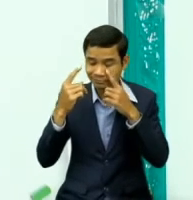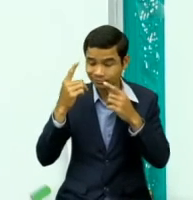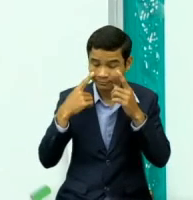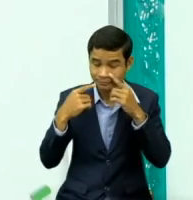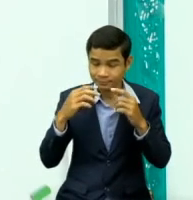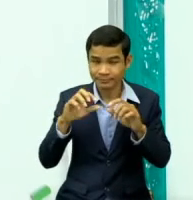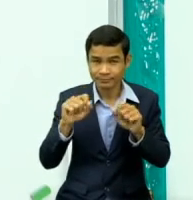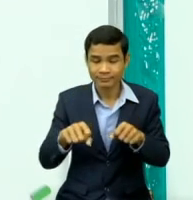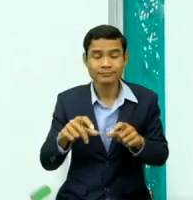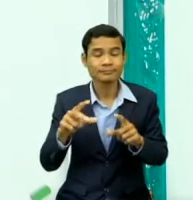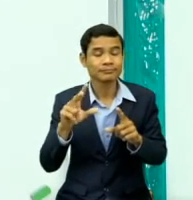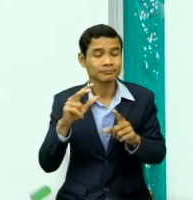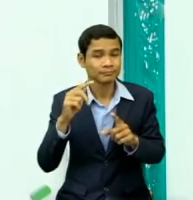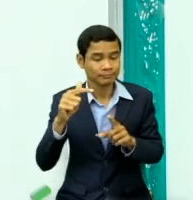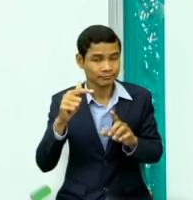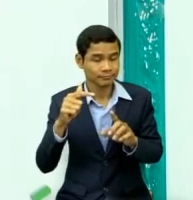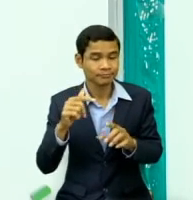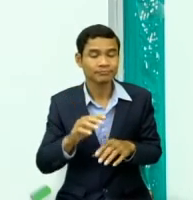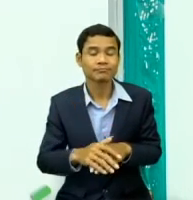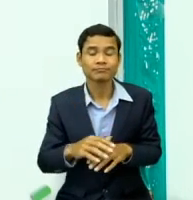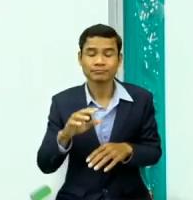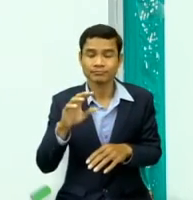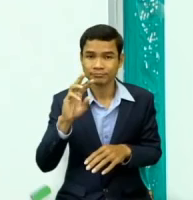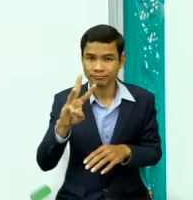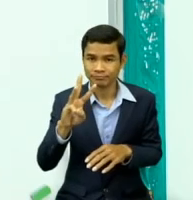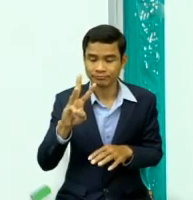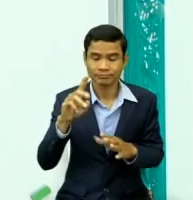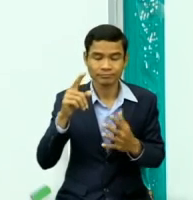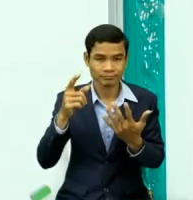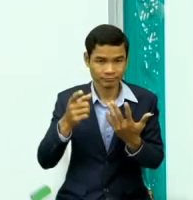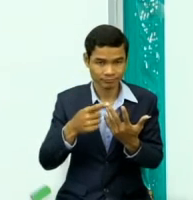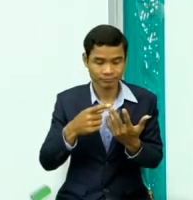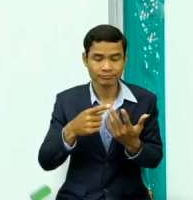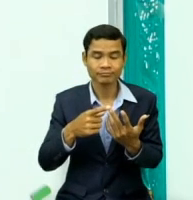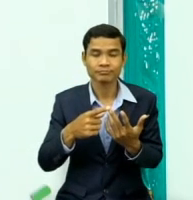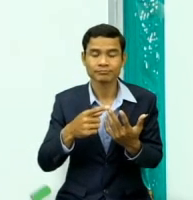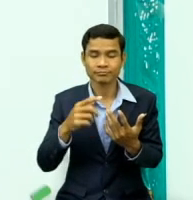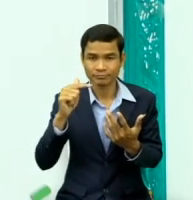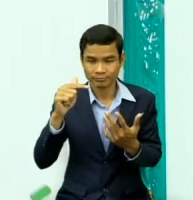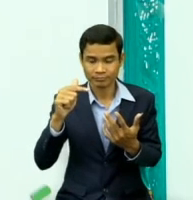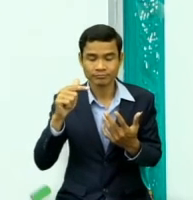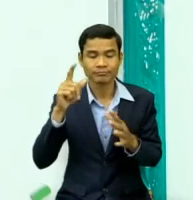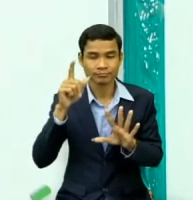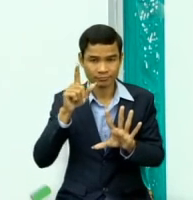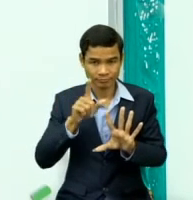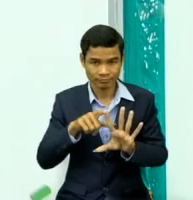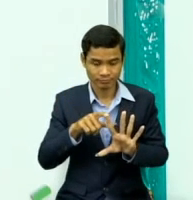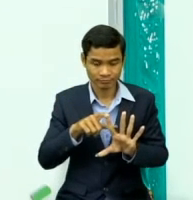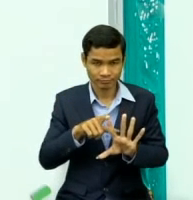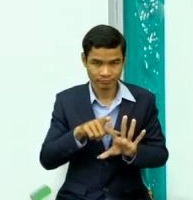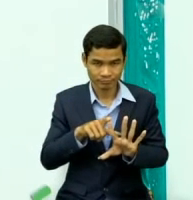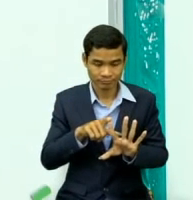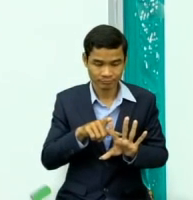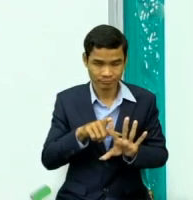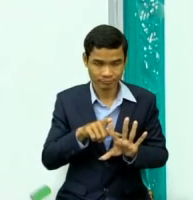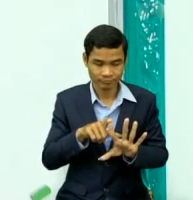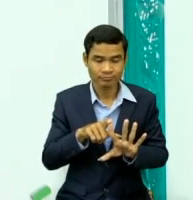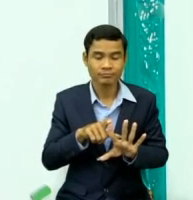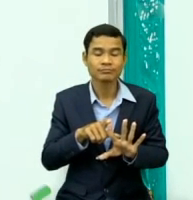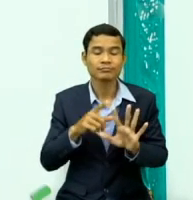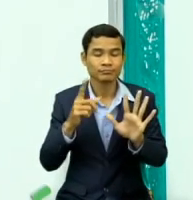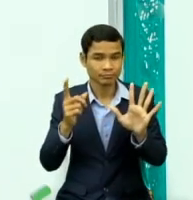ngá đại miền đã sở dớ sở ấm ngớ xâm lập